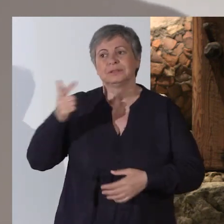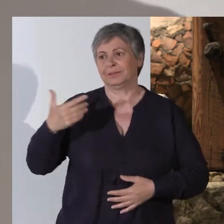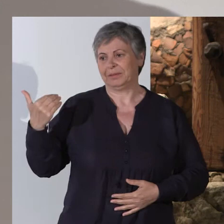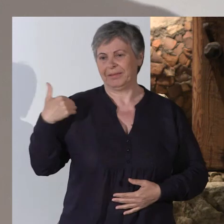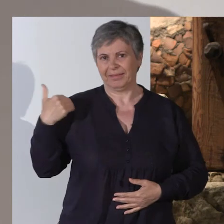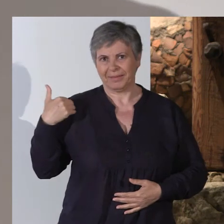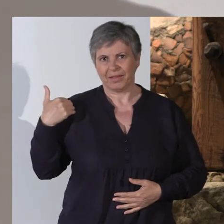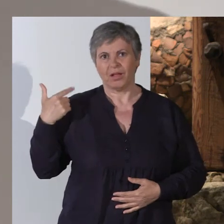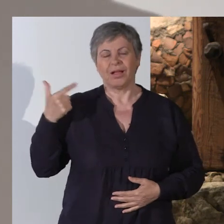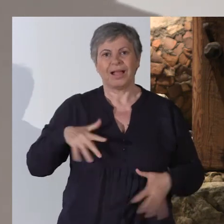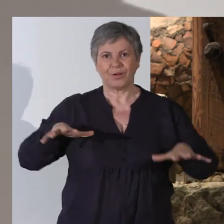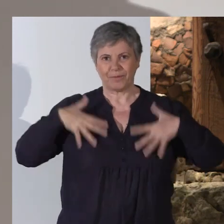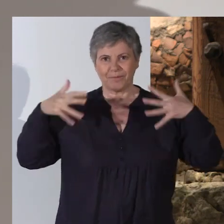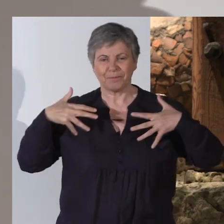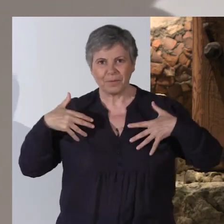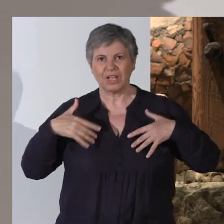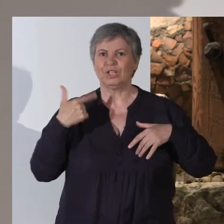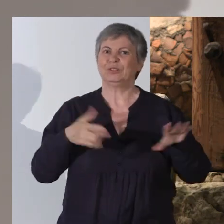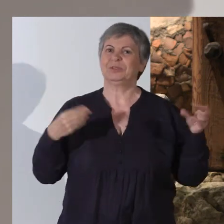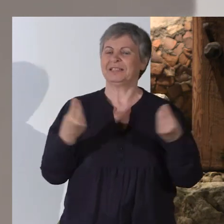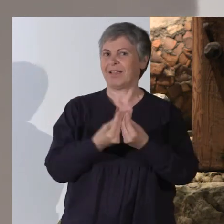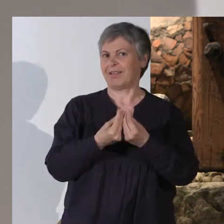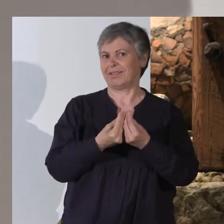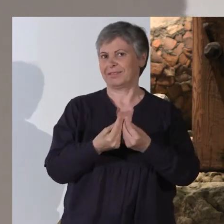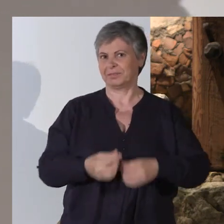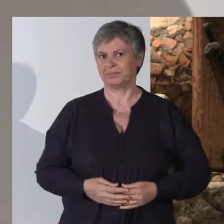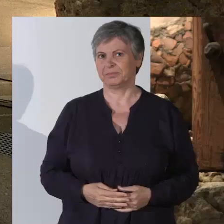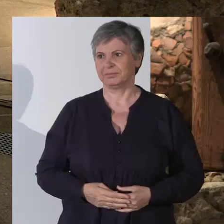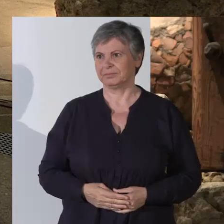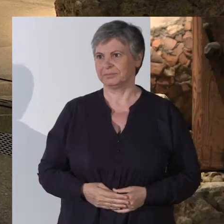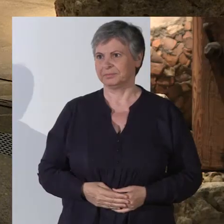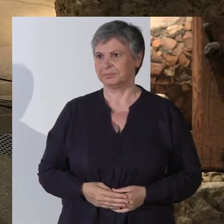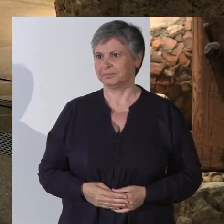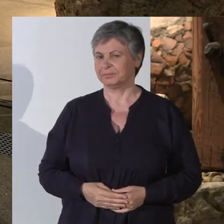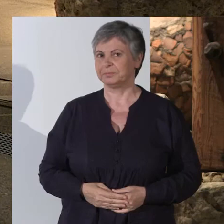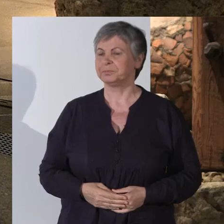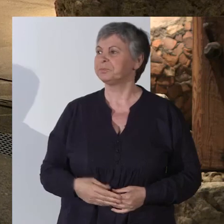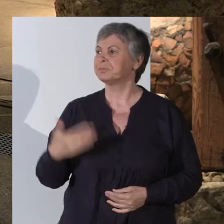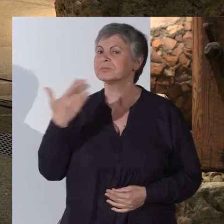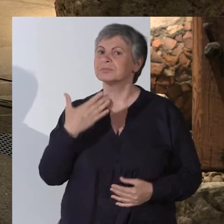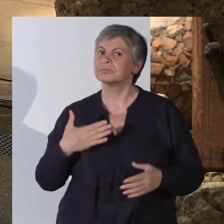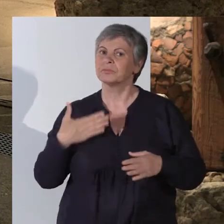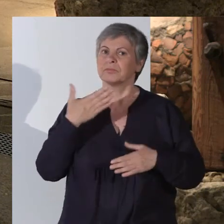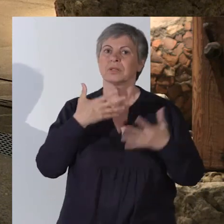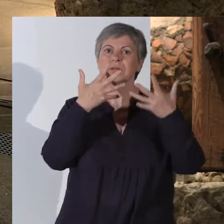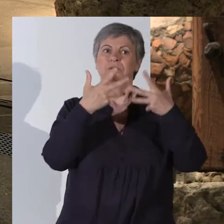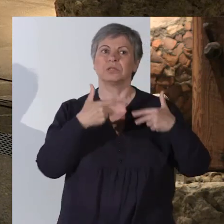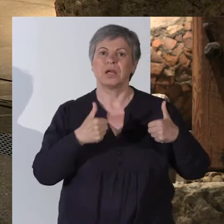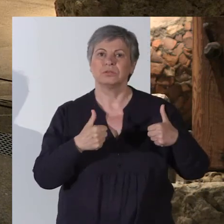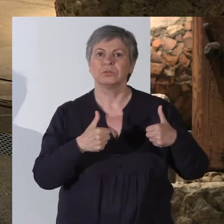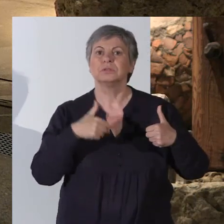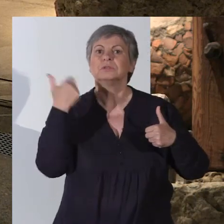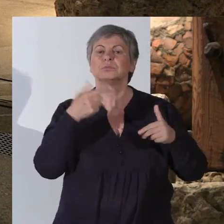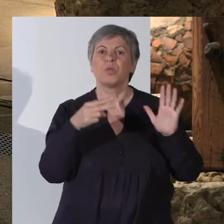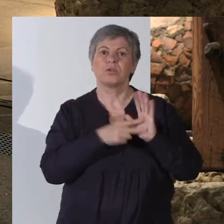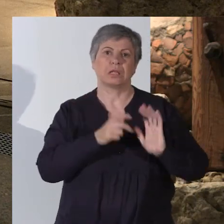με πρόλαβε και ήτανε μια πολύ ευχάριστη συγκυρία της στιγμής εμ πήγα στο θέατρο κωφών το 2010 με σκοπό να